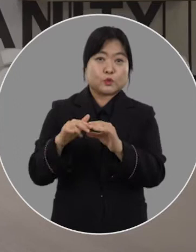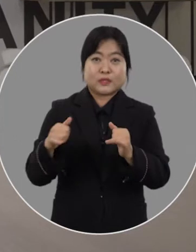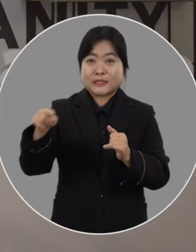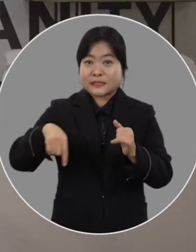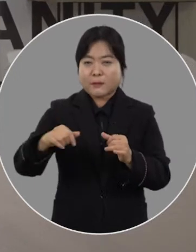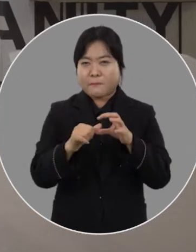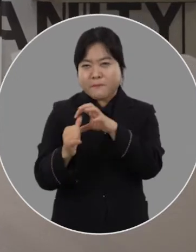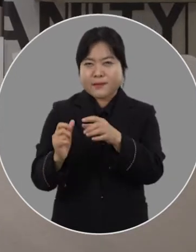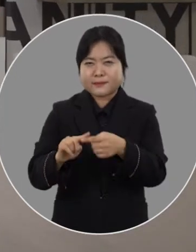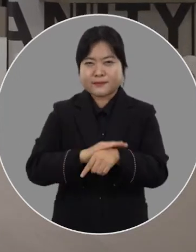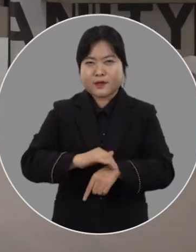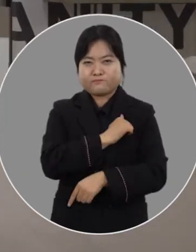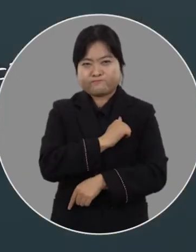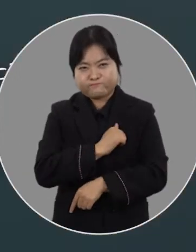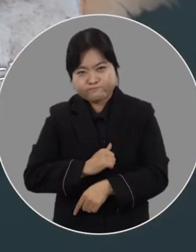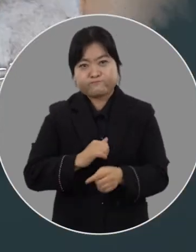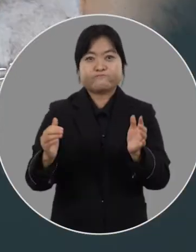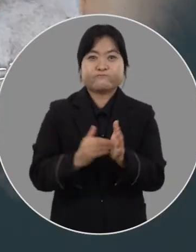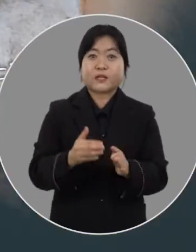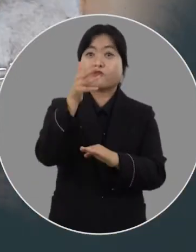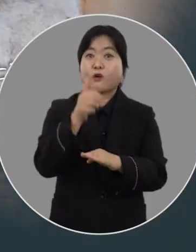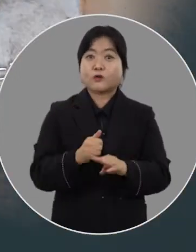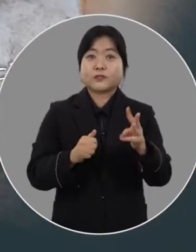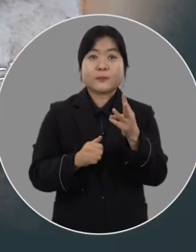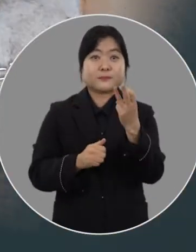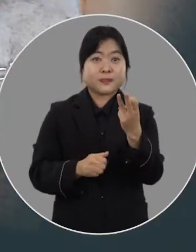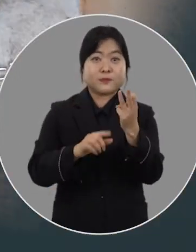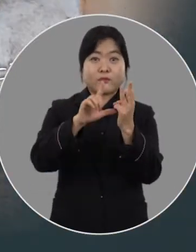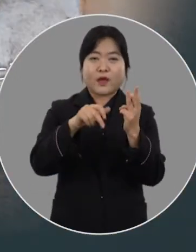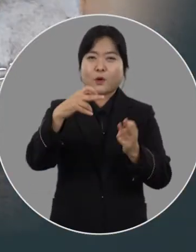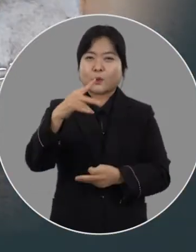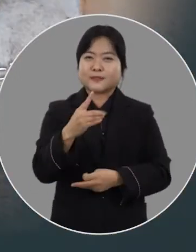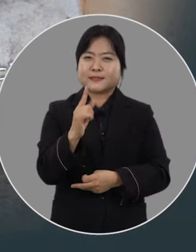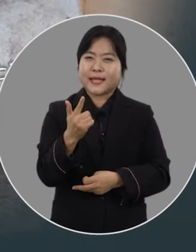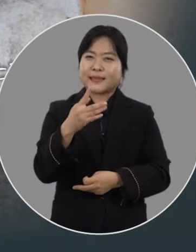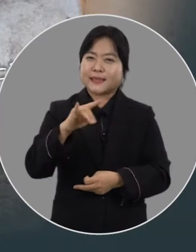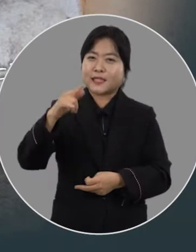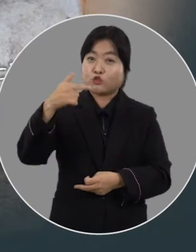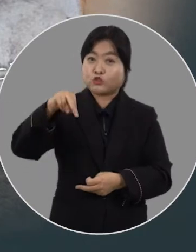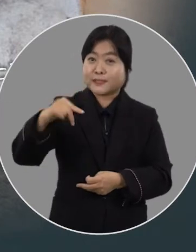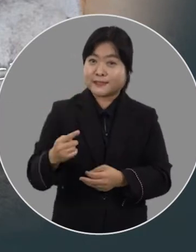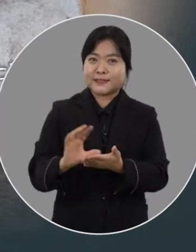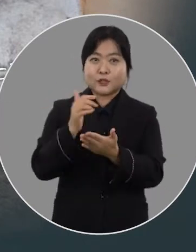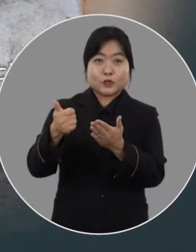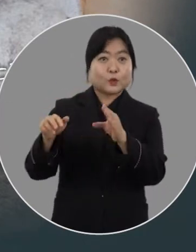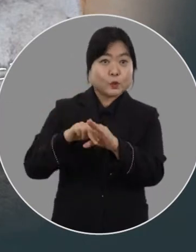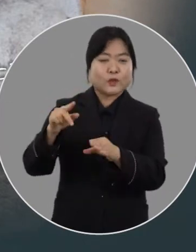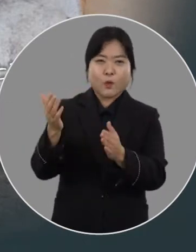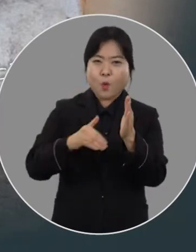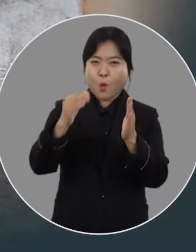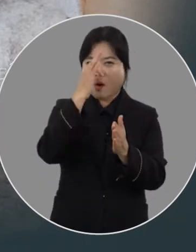박해의 시기를 잘 견뎌내었고요. 결국에는 313년에 콘스탄티누스의 그리스도교